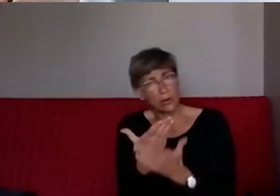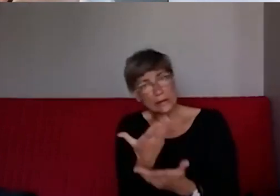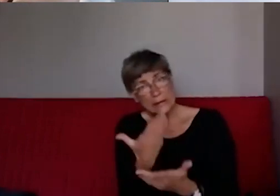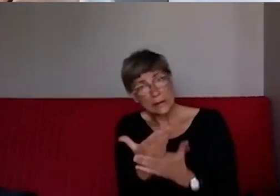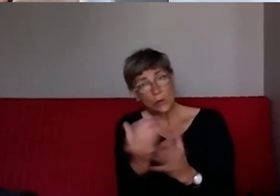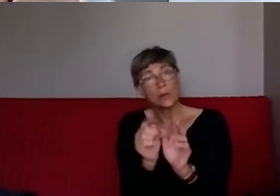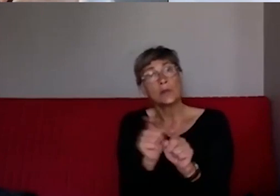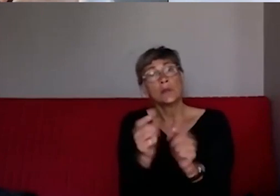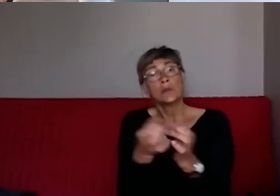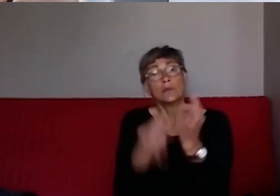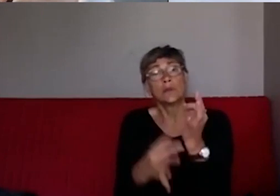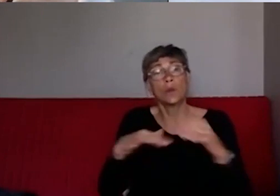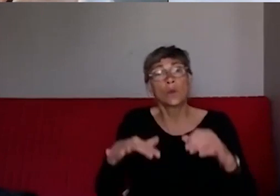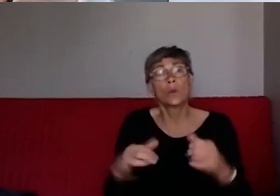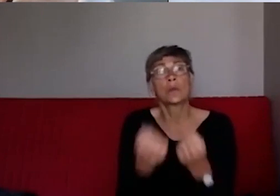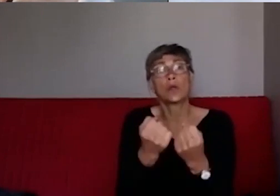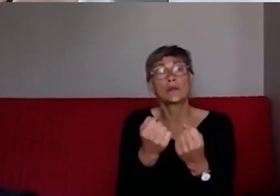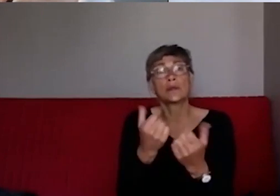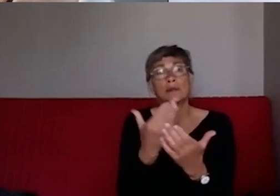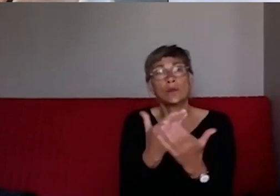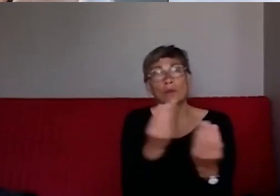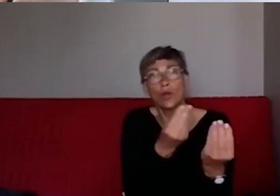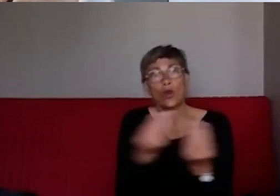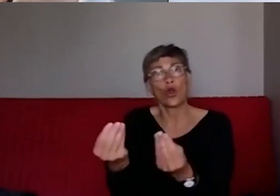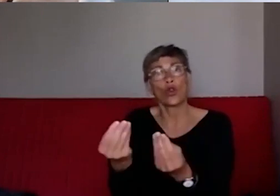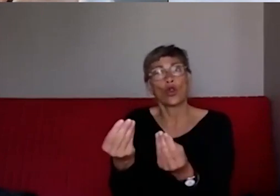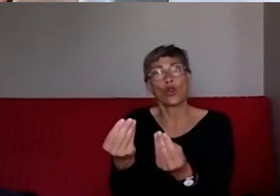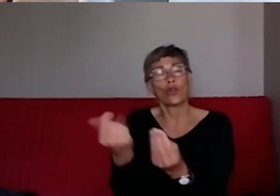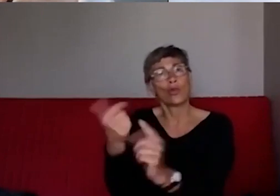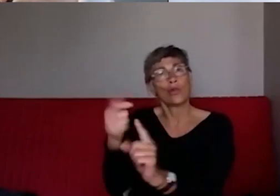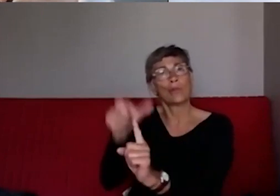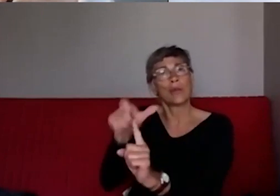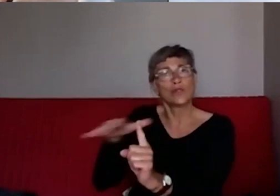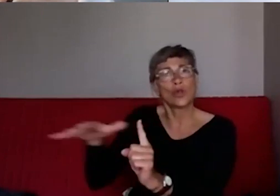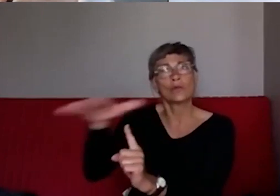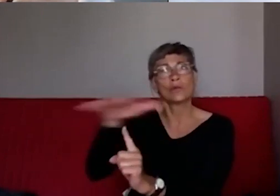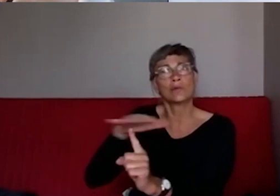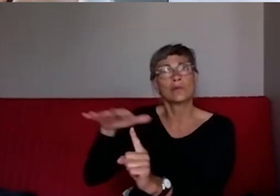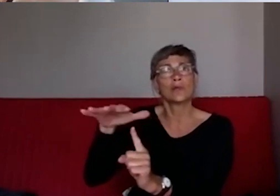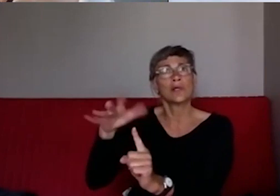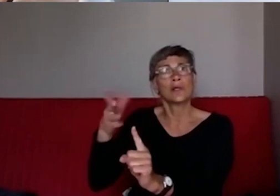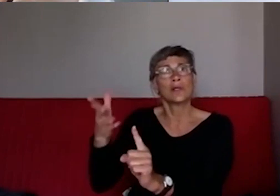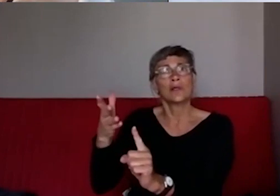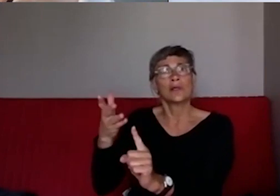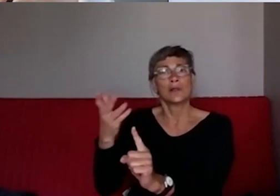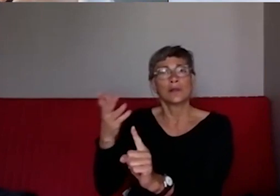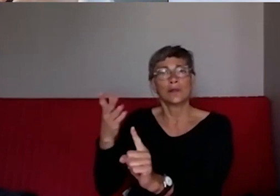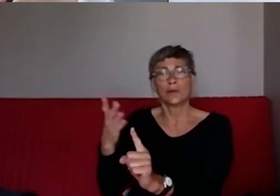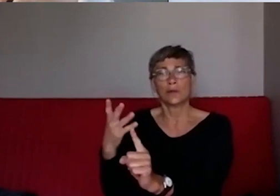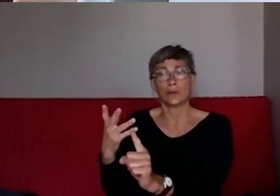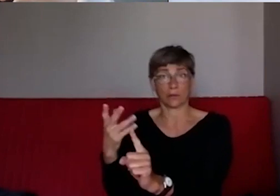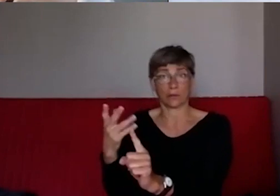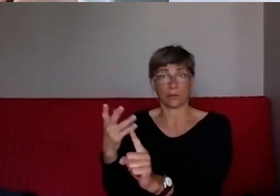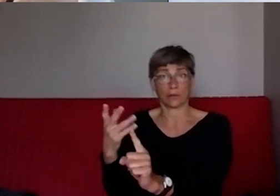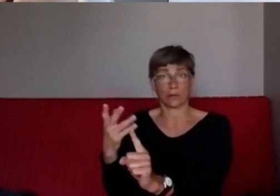crois que le bilan de compétences va permettre à la personne qui a suivi ce bilan, puisque j'ai une question, le bilan de compétences